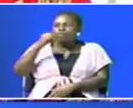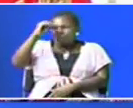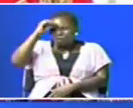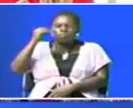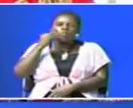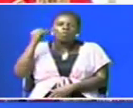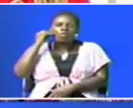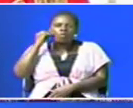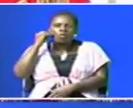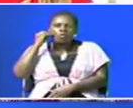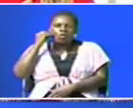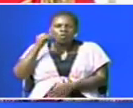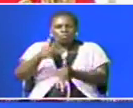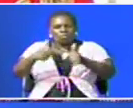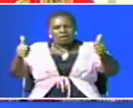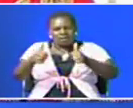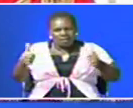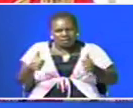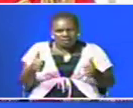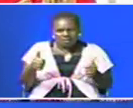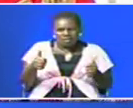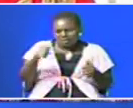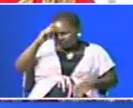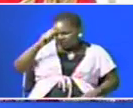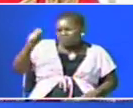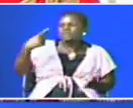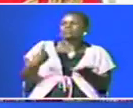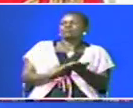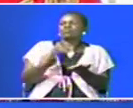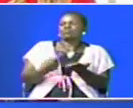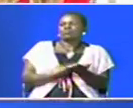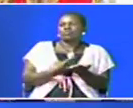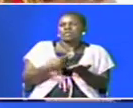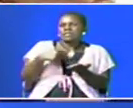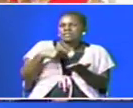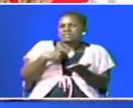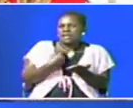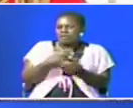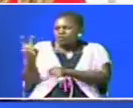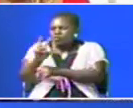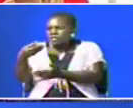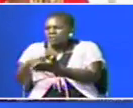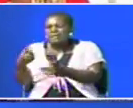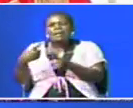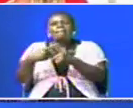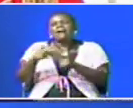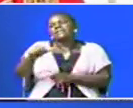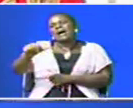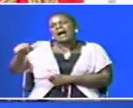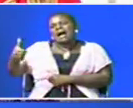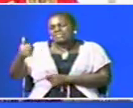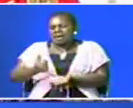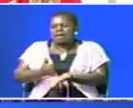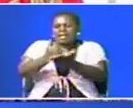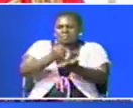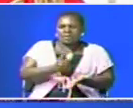wazungu wamezisimamia na ziko vizuri sana. Tutawaheshimu, manake si ati kwamba sisi tutatafuta pesa, lakini wako ambao wanasema